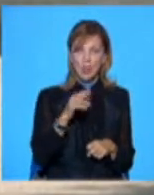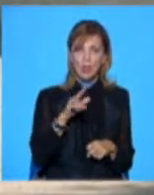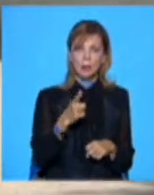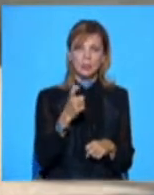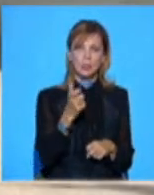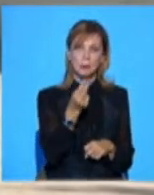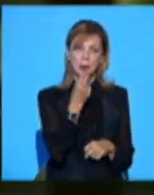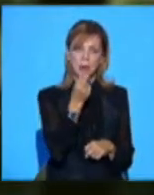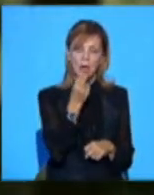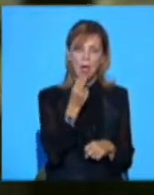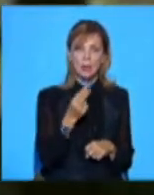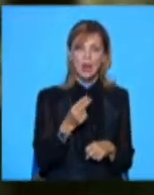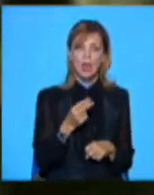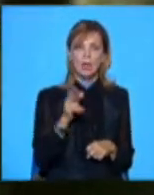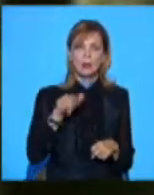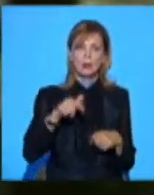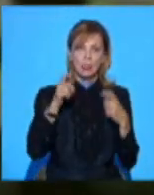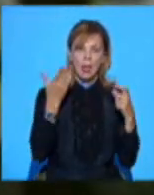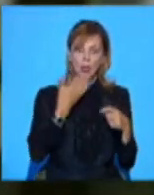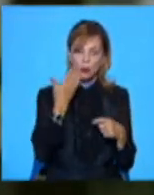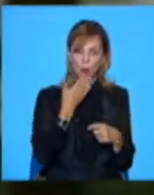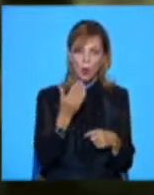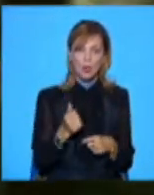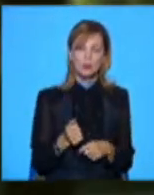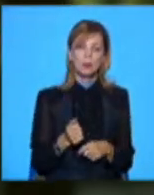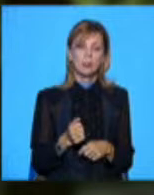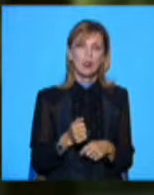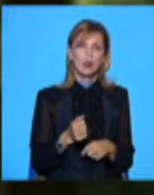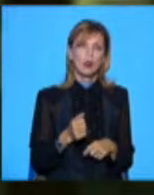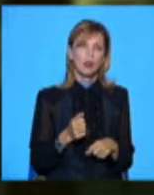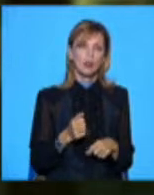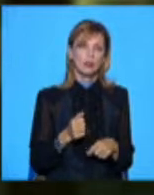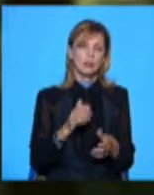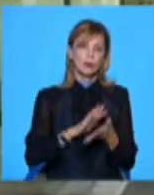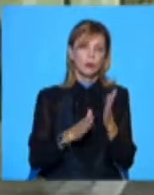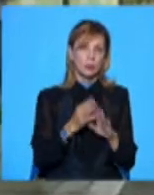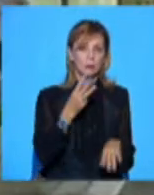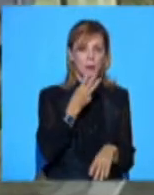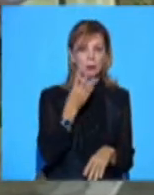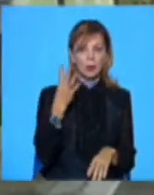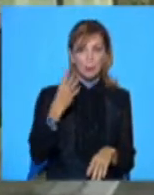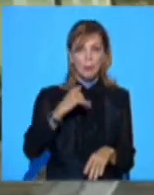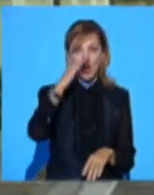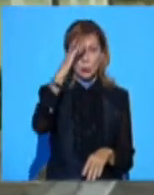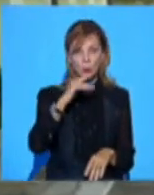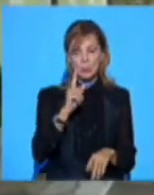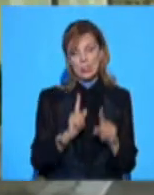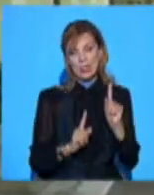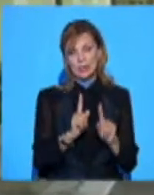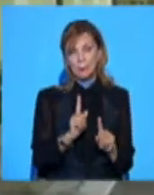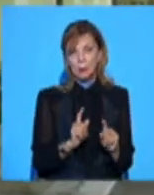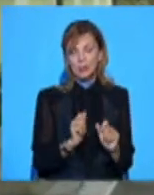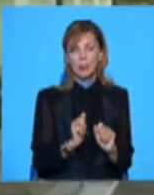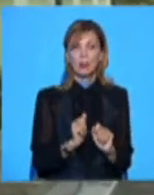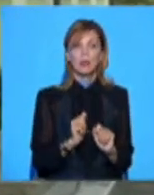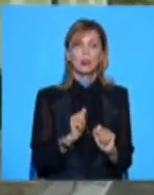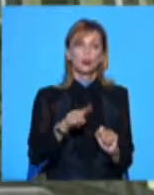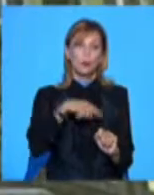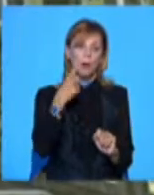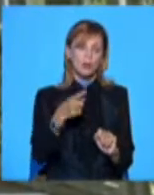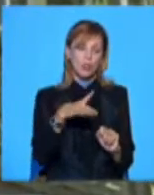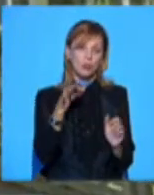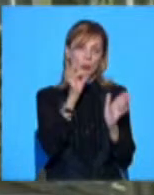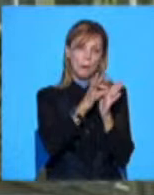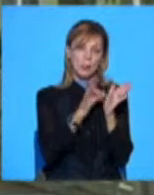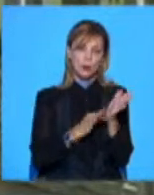ultimele zile în cantina Colegiului Slătinan și de personal vor fi gata în 3-4 zile. În funcție de cele constatate, se vor dispune